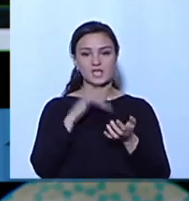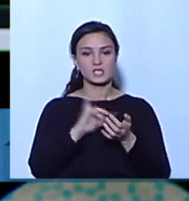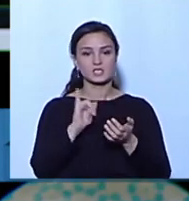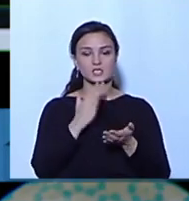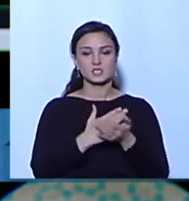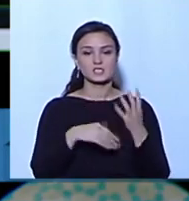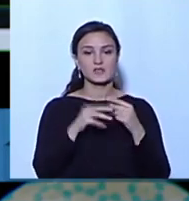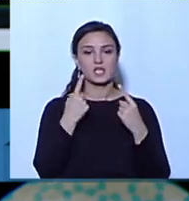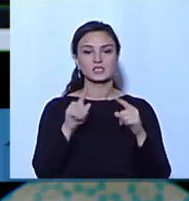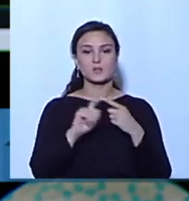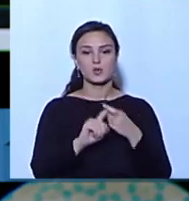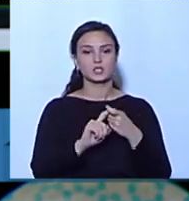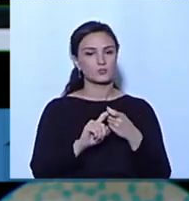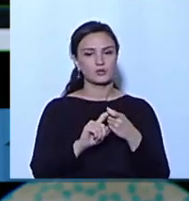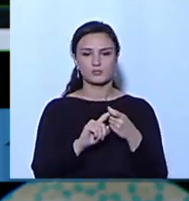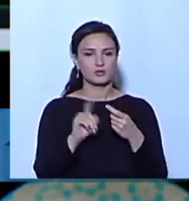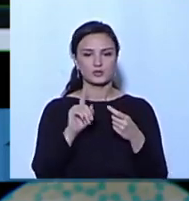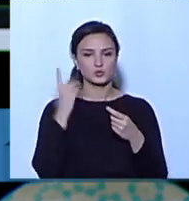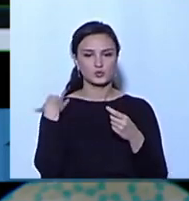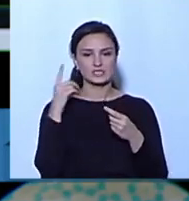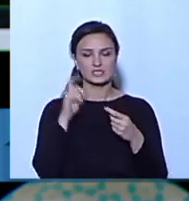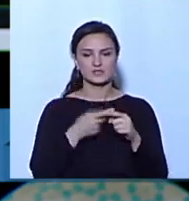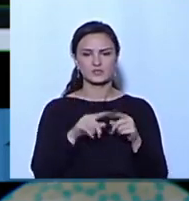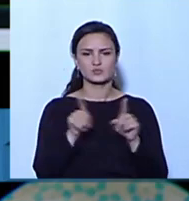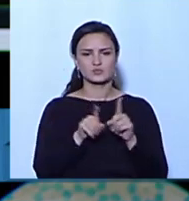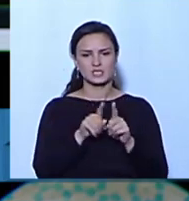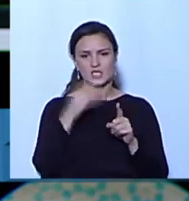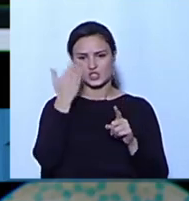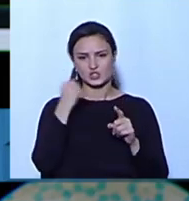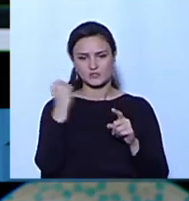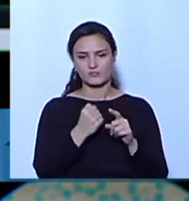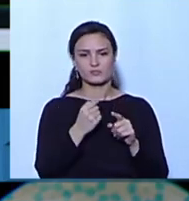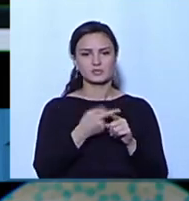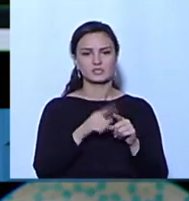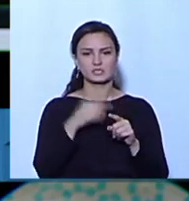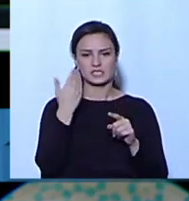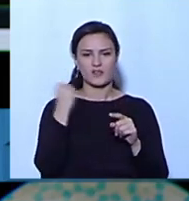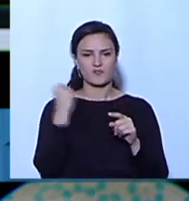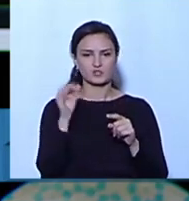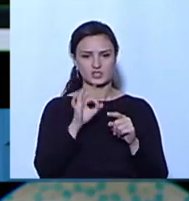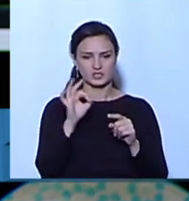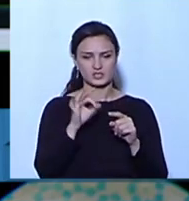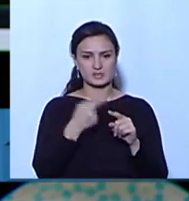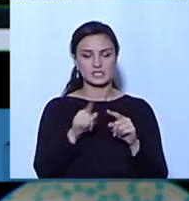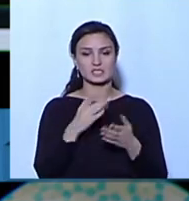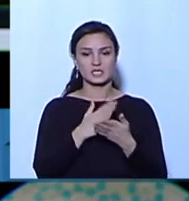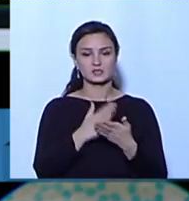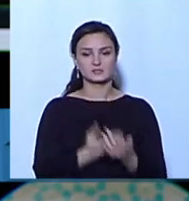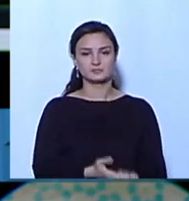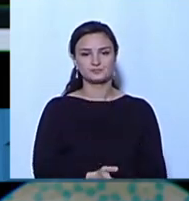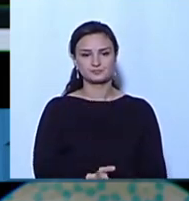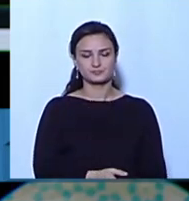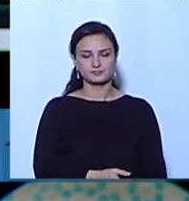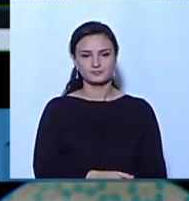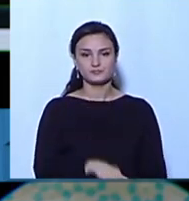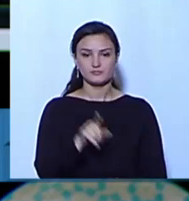სადაც სხვანაირი დამოკიდებულება იყოს ზურგის, ტვინის, გნებავთ იშემის, გნებავთ ტრავმის მიმართ. და ასე ვთქვათ, ეს არის